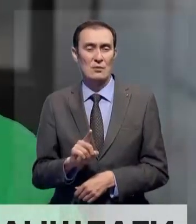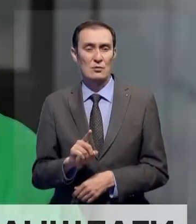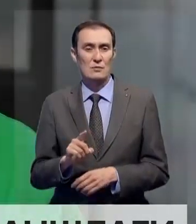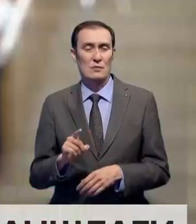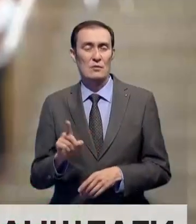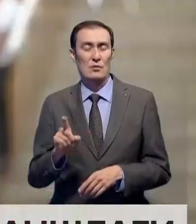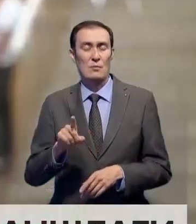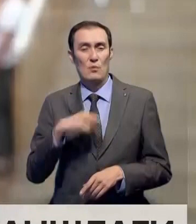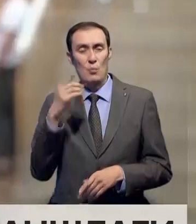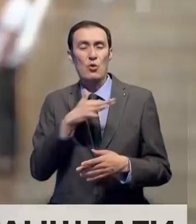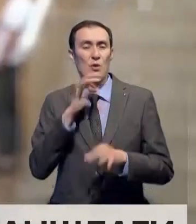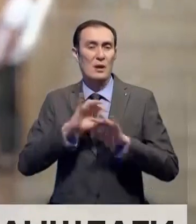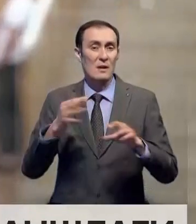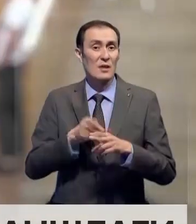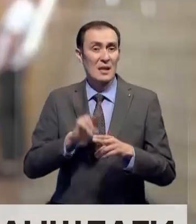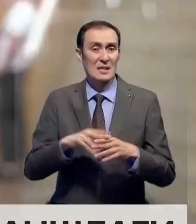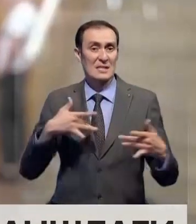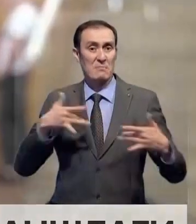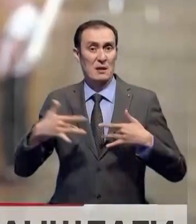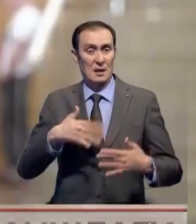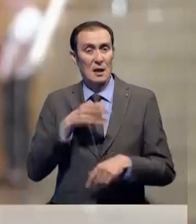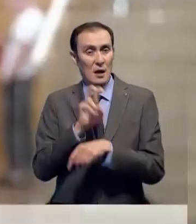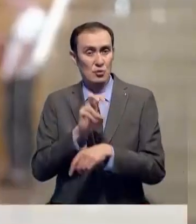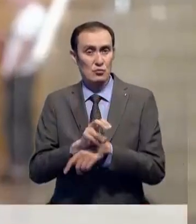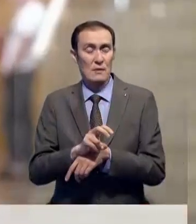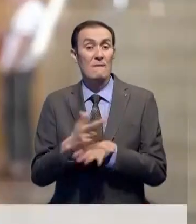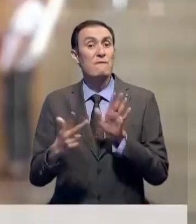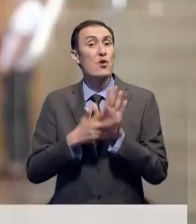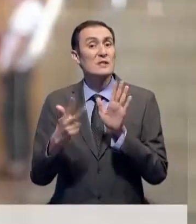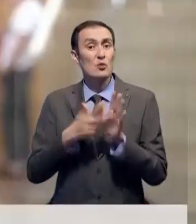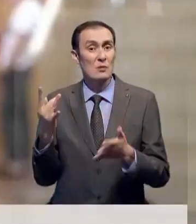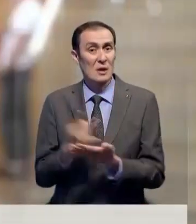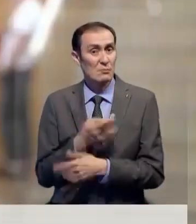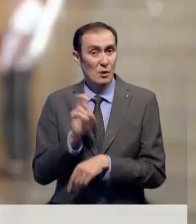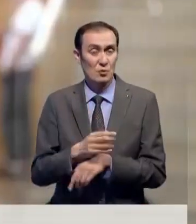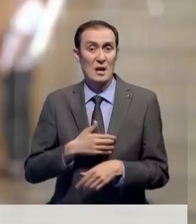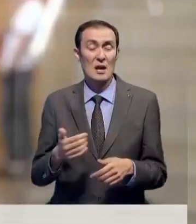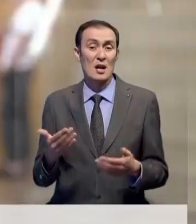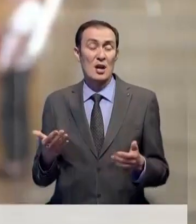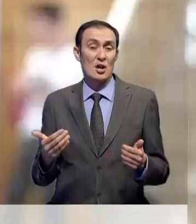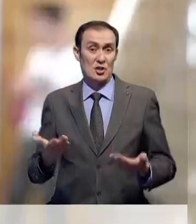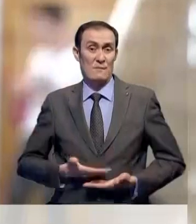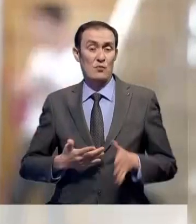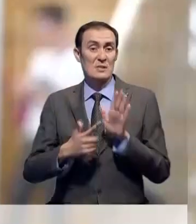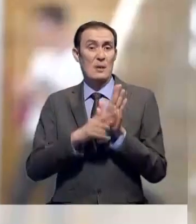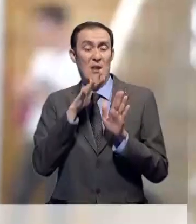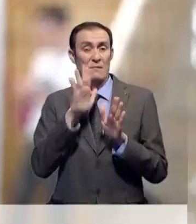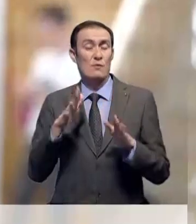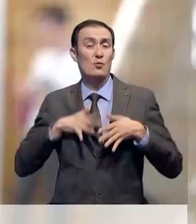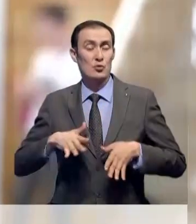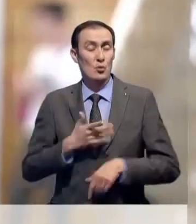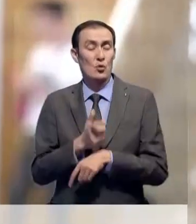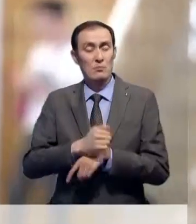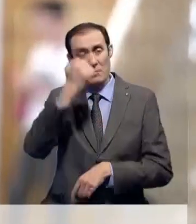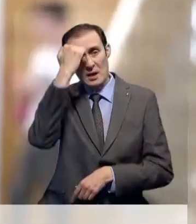говорят. Этот спектакль я уже хожу на него 8-й раз. Я здесь живу 7 лет в Грузии. И я очень сильно